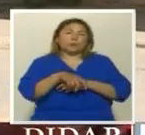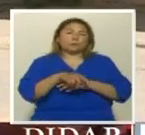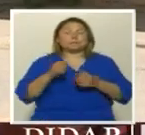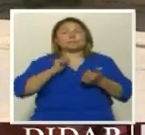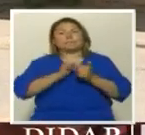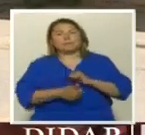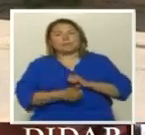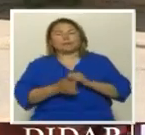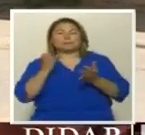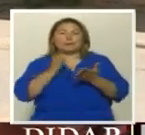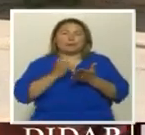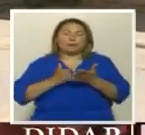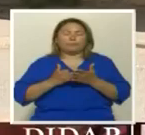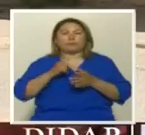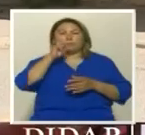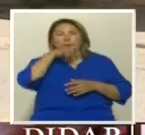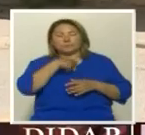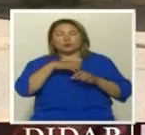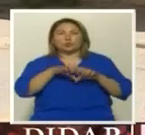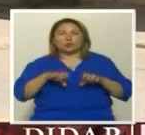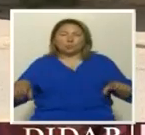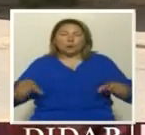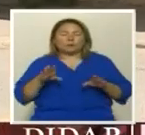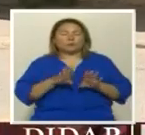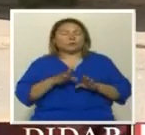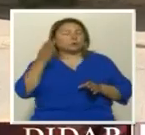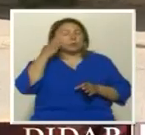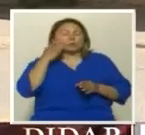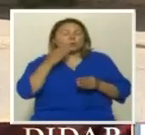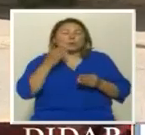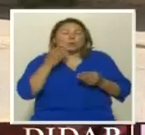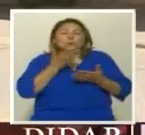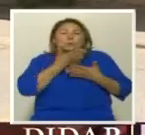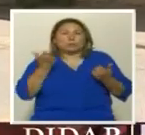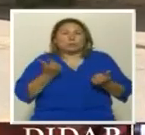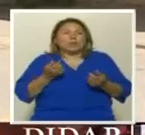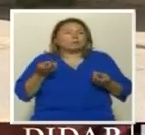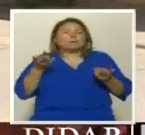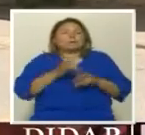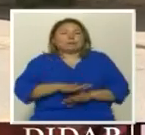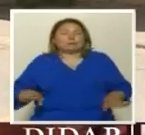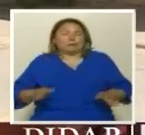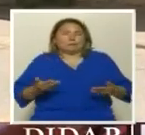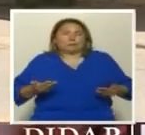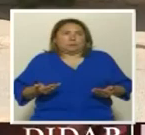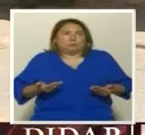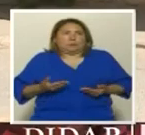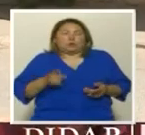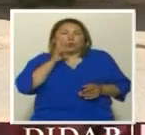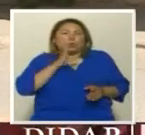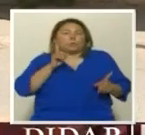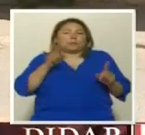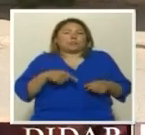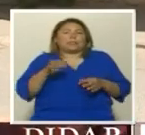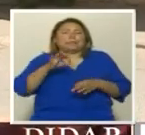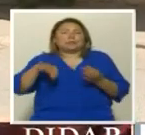и заваривают прогнившие трубы Но от этого толку никакого здесь просто не осталось уголка для нормальной жизни иногда даже неудобно